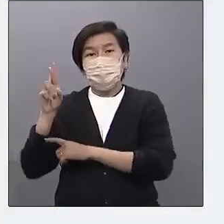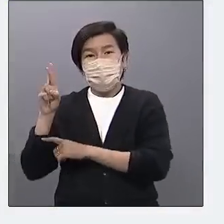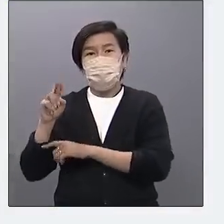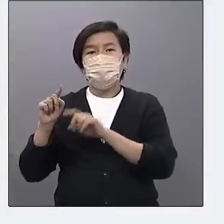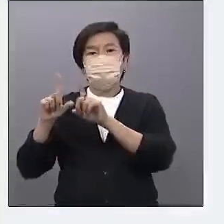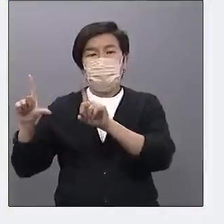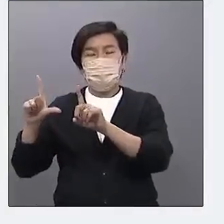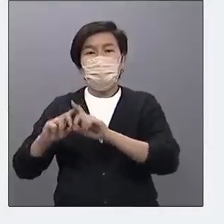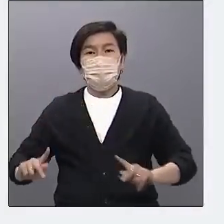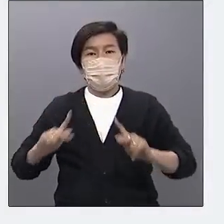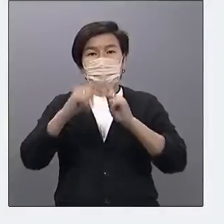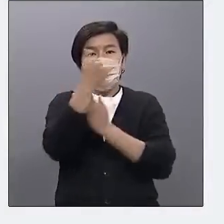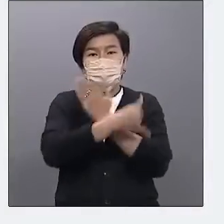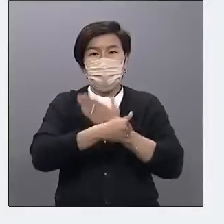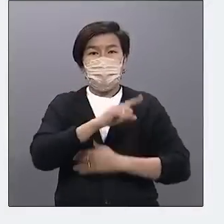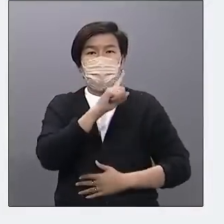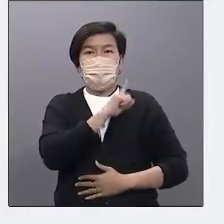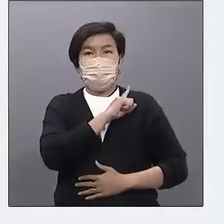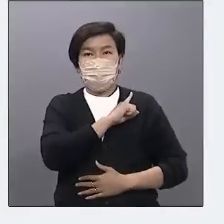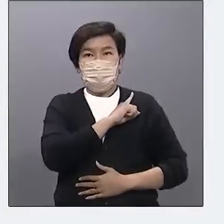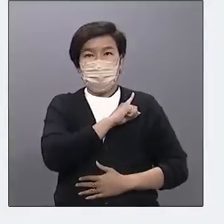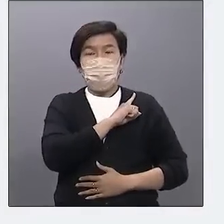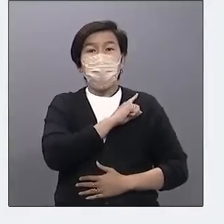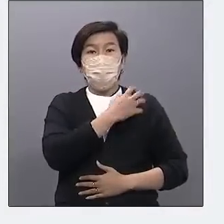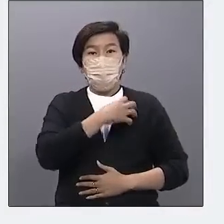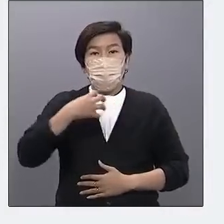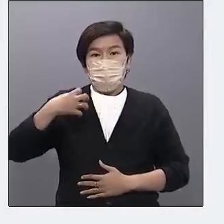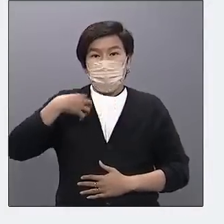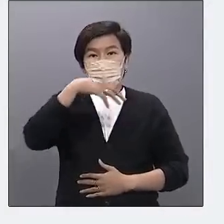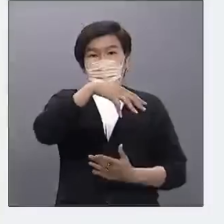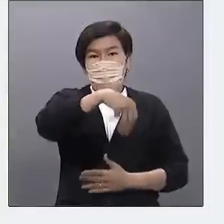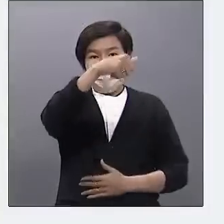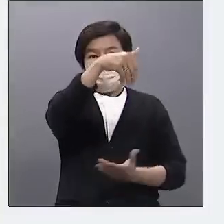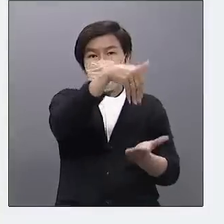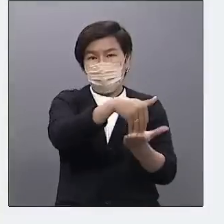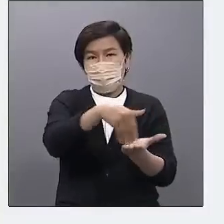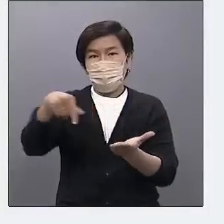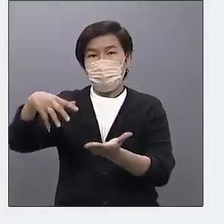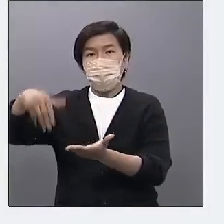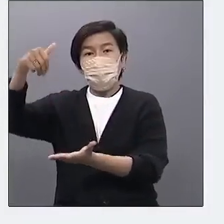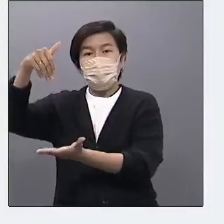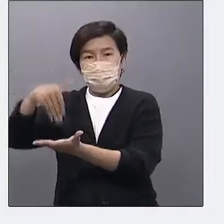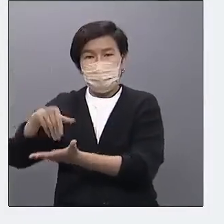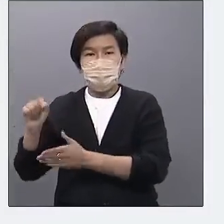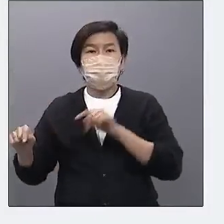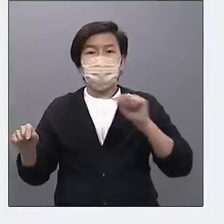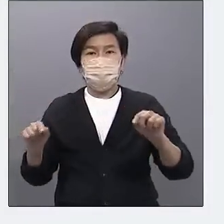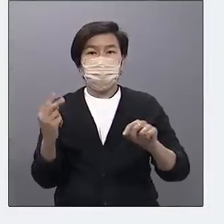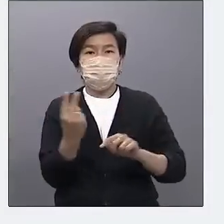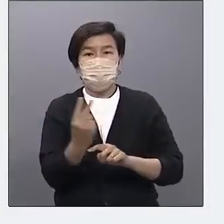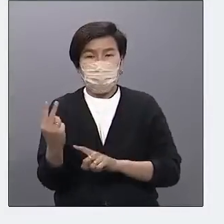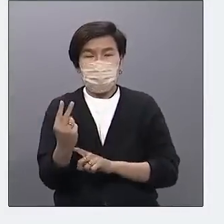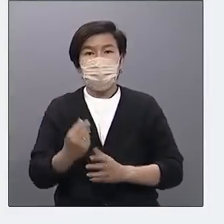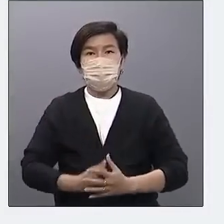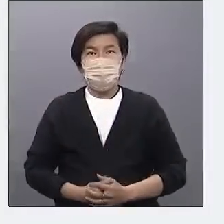จะเป็นหน่วยงานประสานผ่านสถานทูตไทยในกรุงอังการาและสถานทูตไทยในกรุงเทพฯดูแลงานด้านประเทศซีเรียค่ะ